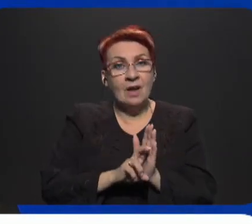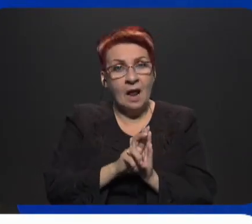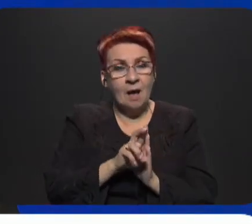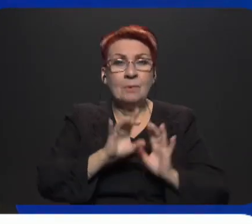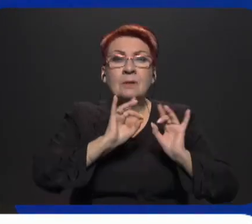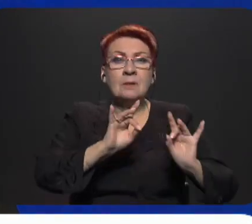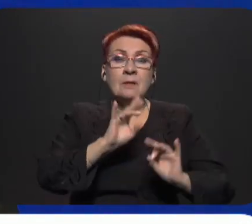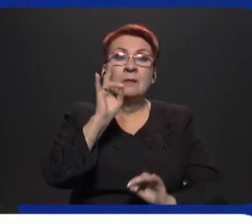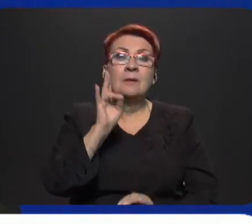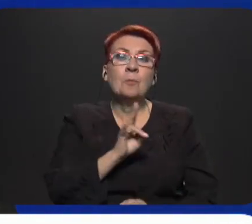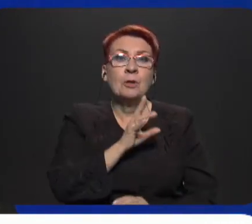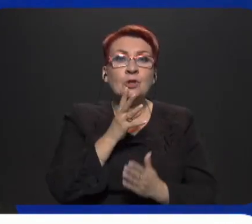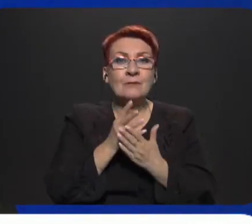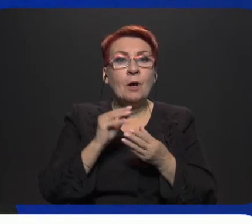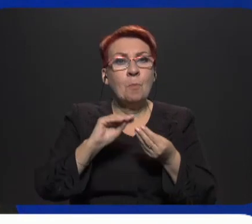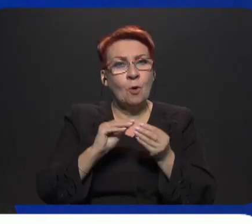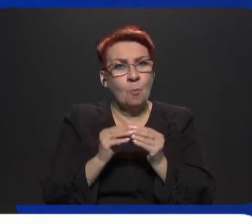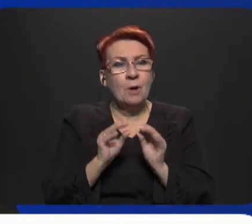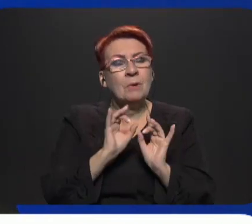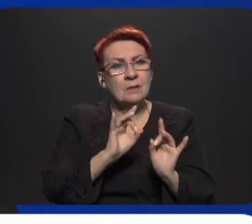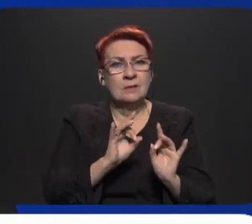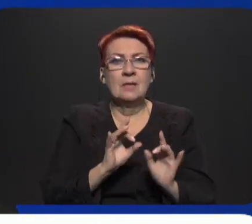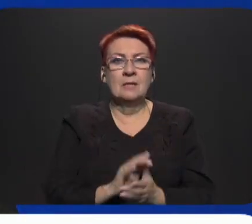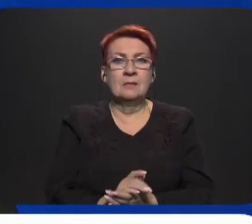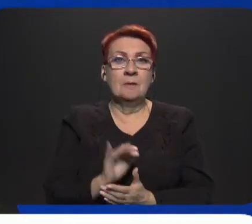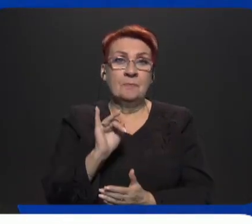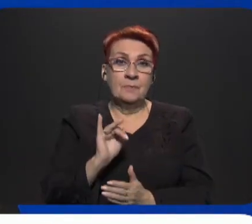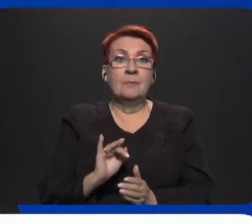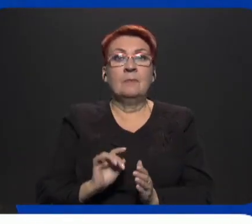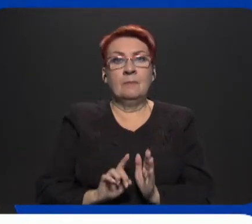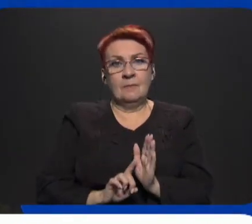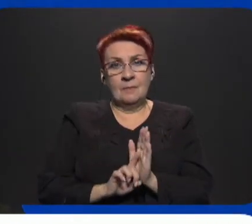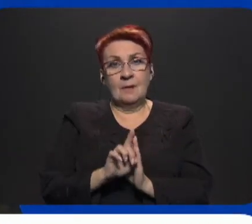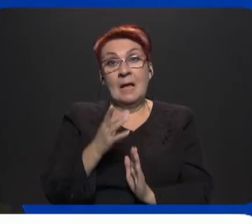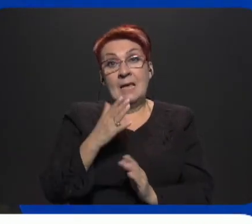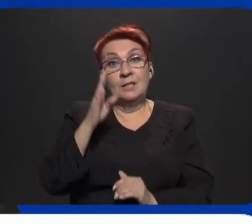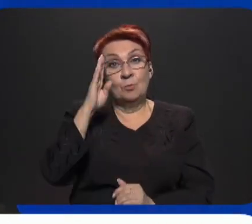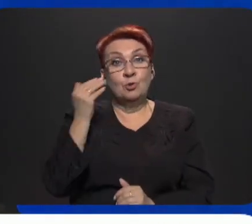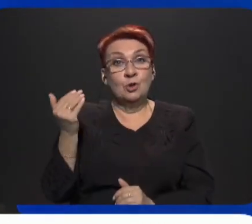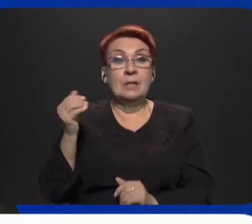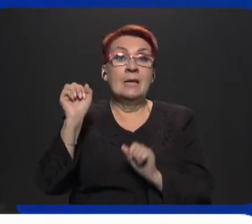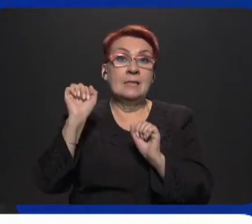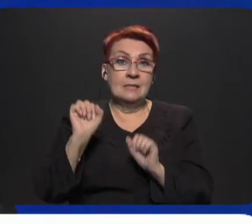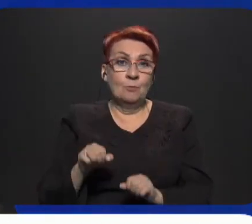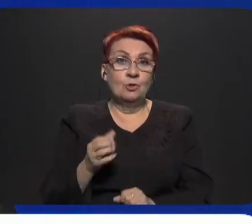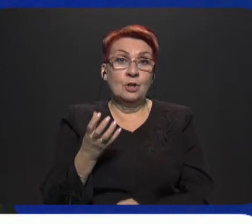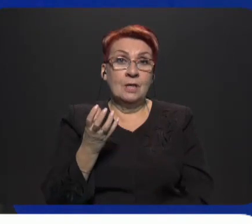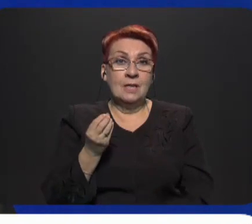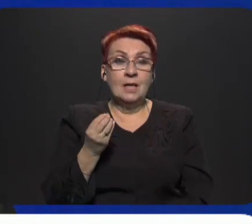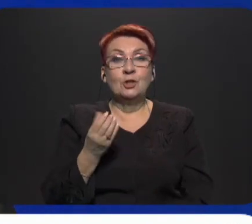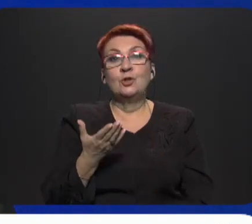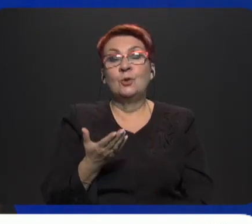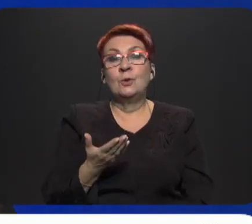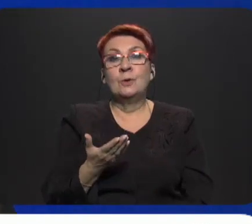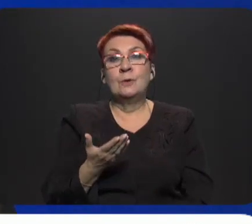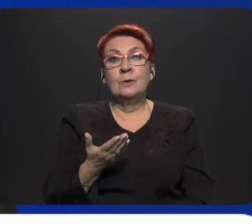изложить священнику свою проблему и начать. Если мужчина сможет еще соединиться со